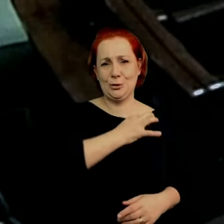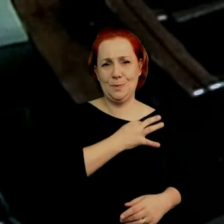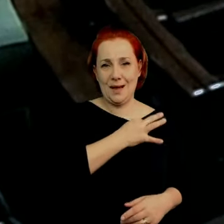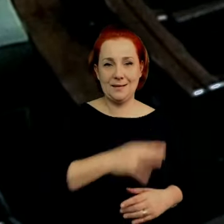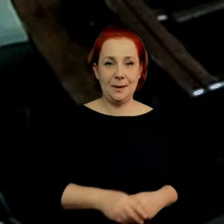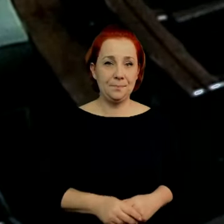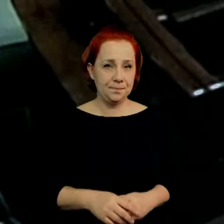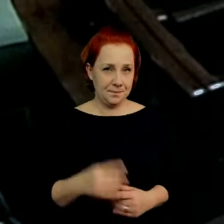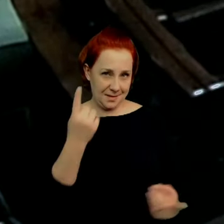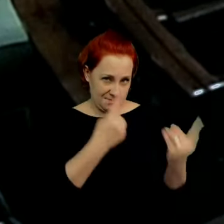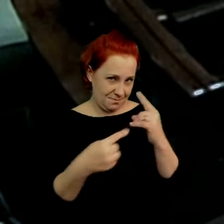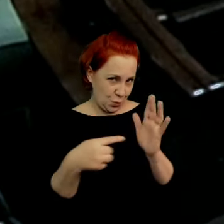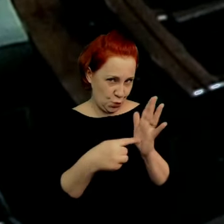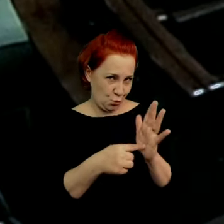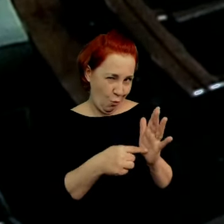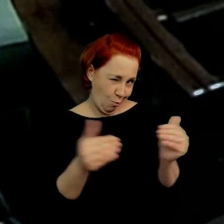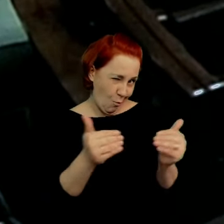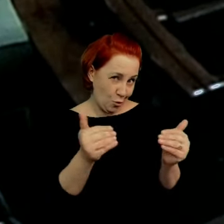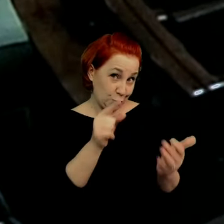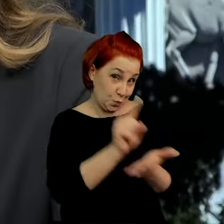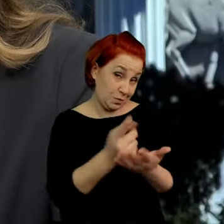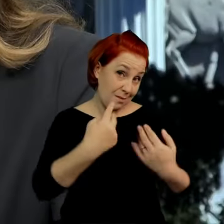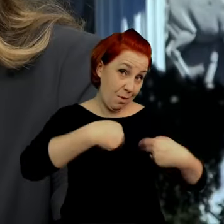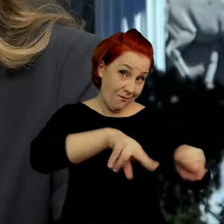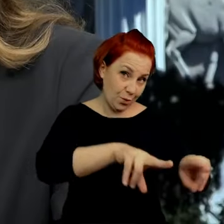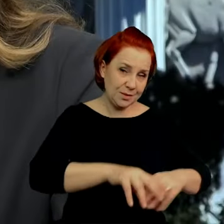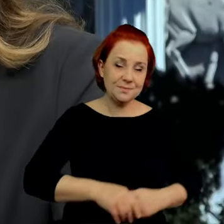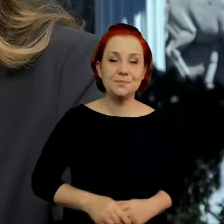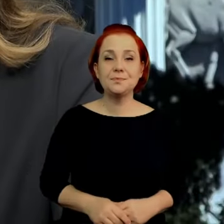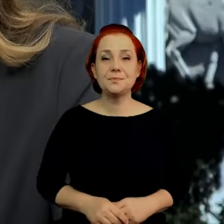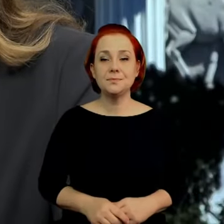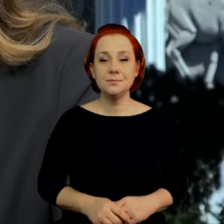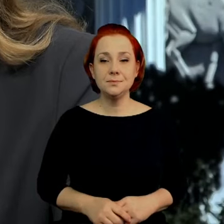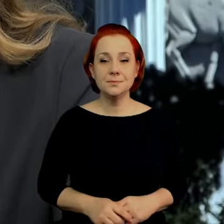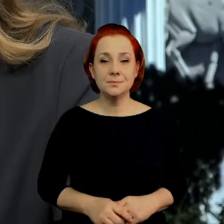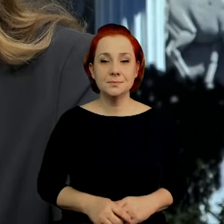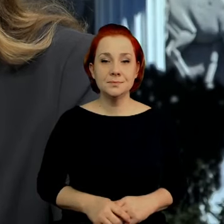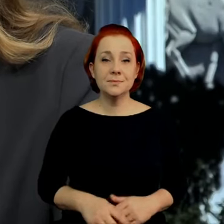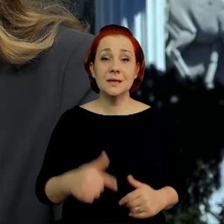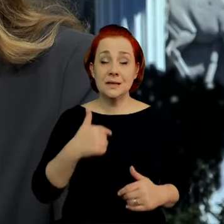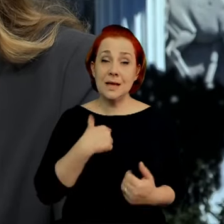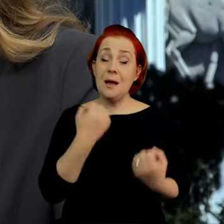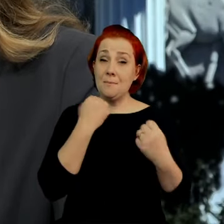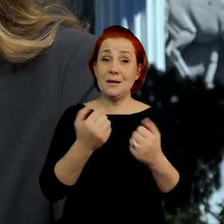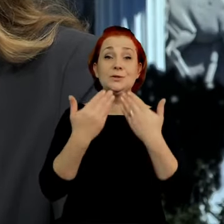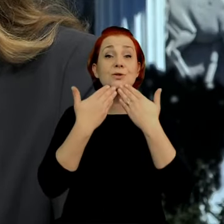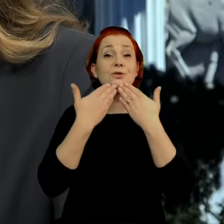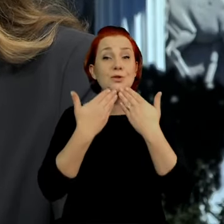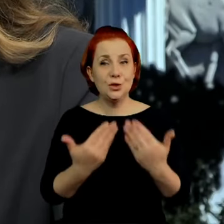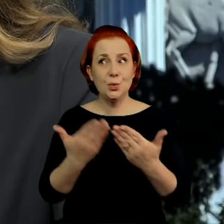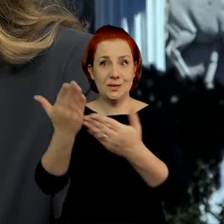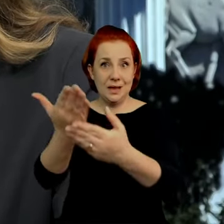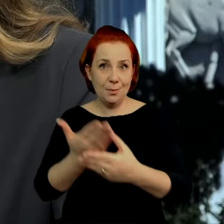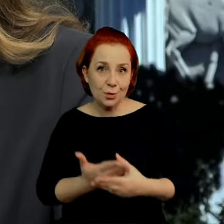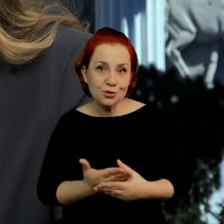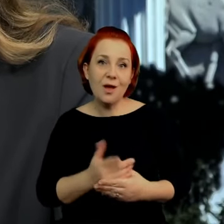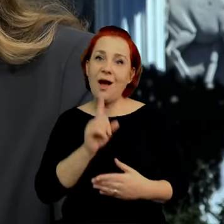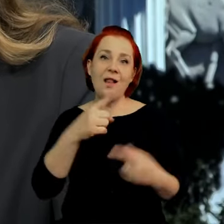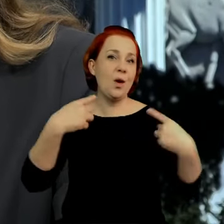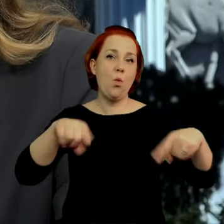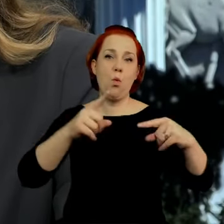uwagę? Ja bardzo doceniam i dziękuję za takie zaproszenia. Nie było jeszcze żadnych konkretnych